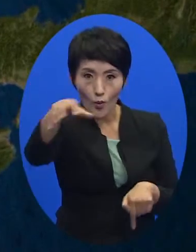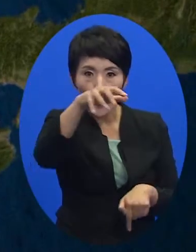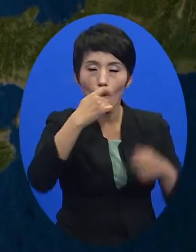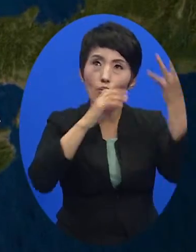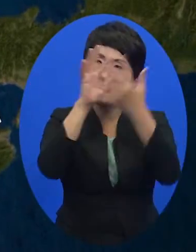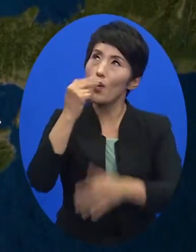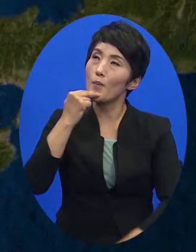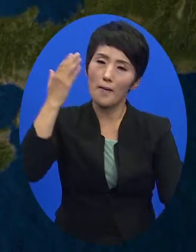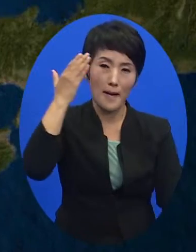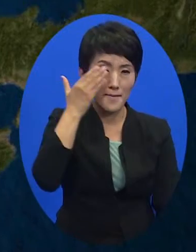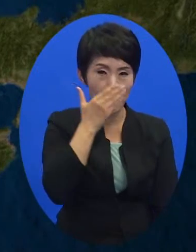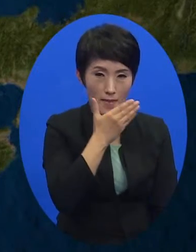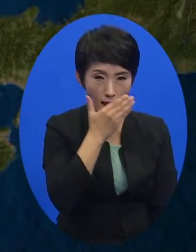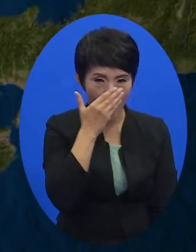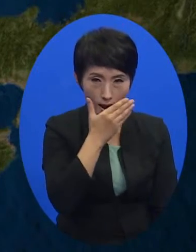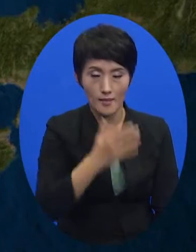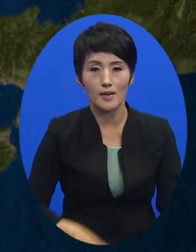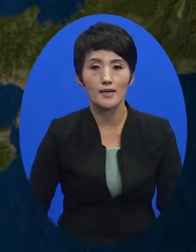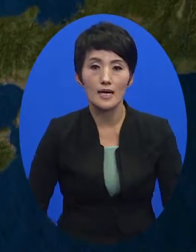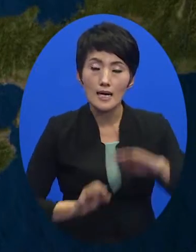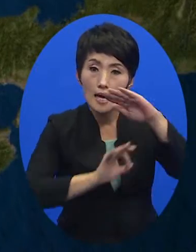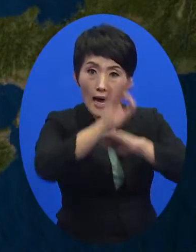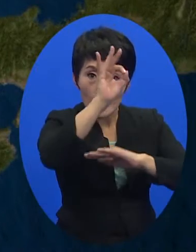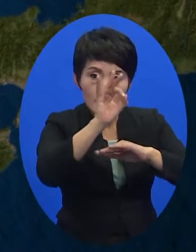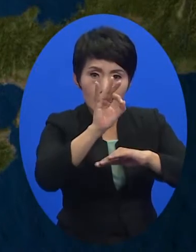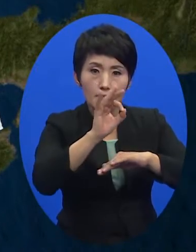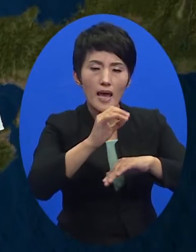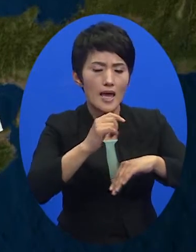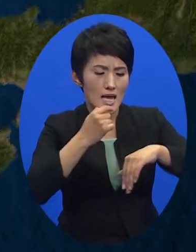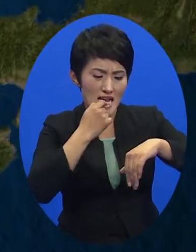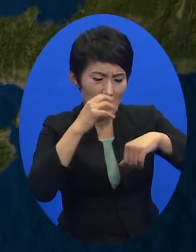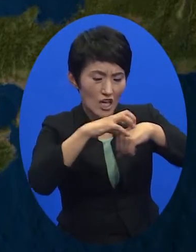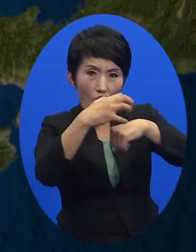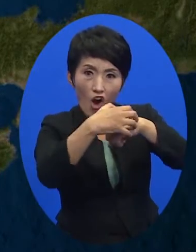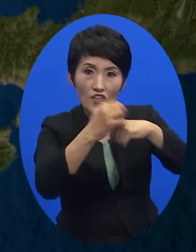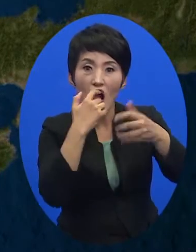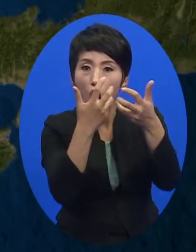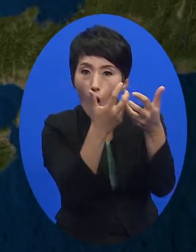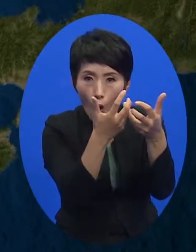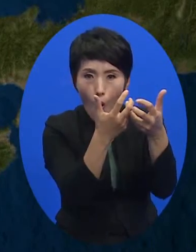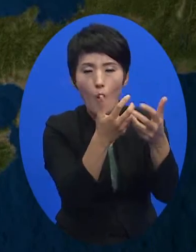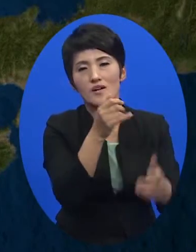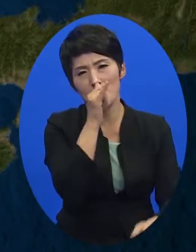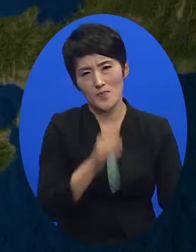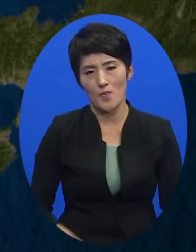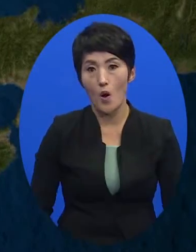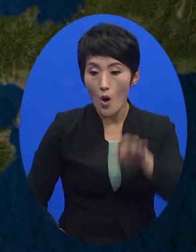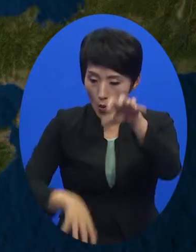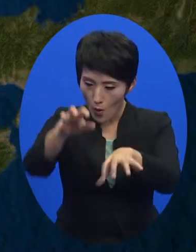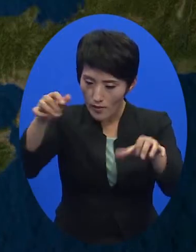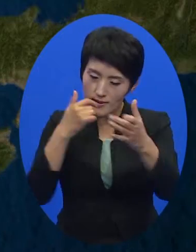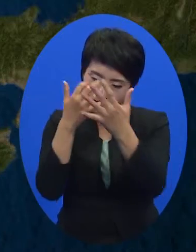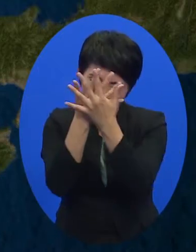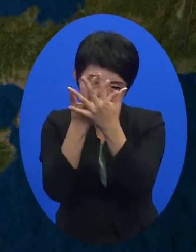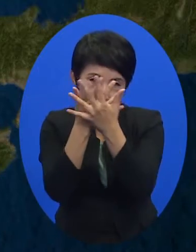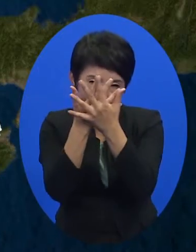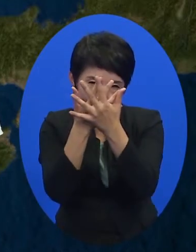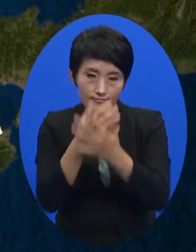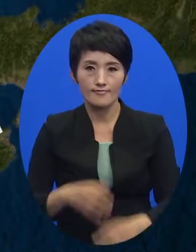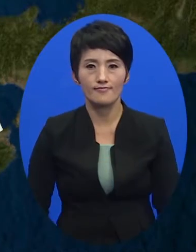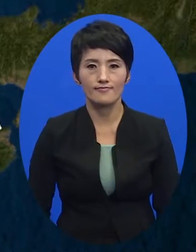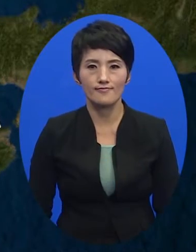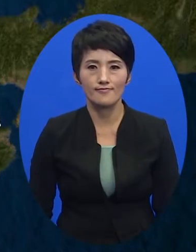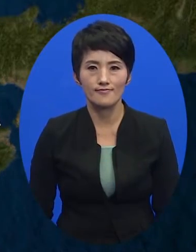전국이 대체로 맑은 날씨 보이겠는데요. 내륙 지역에는 아침에 서리가 내리고 얼음이 어는 곳도 있겠고요. 곳곳에 안개가 끼는